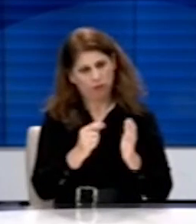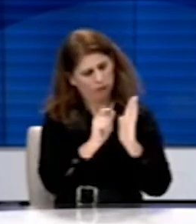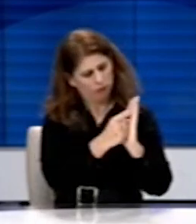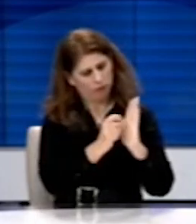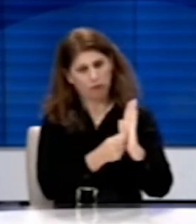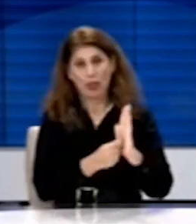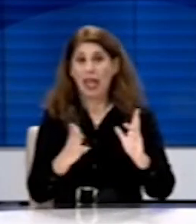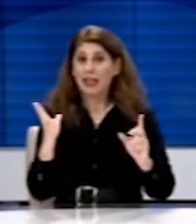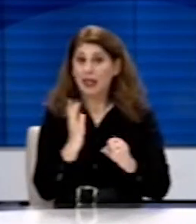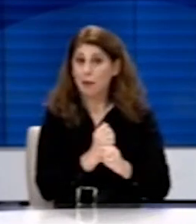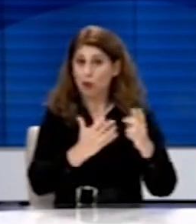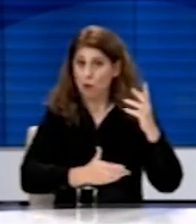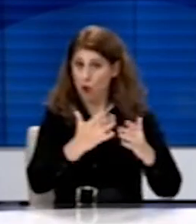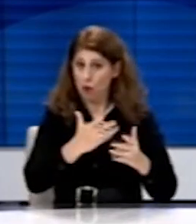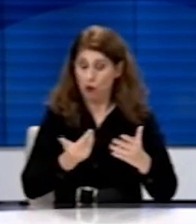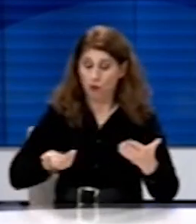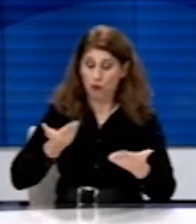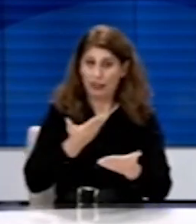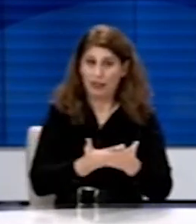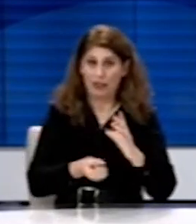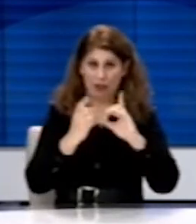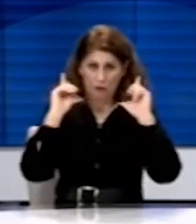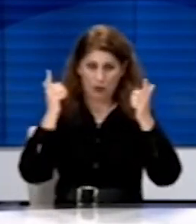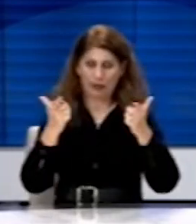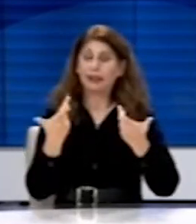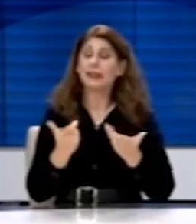Για να πετύχει ο προϋπολογισμός που κατέθεσε η Νέα Δημοκρατία πρέπει,